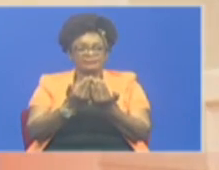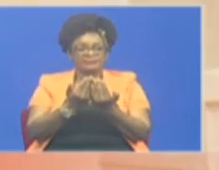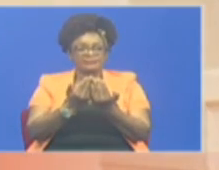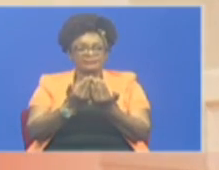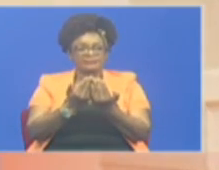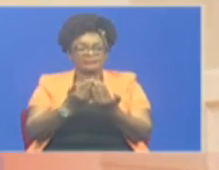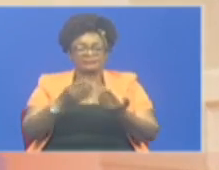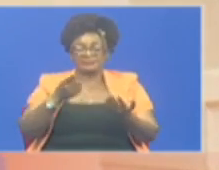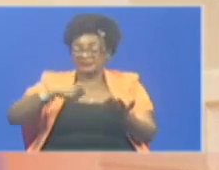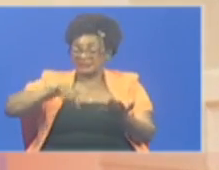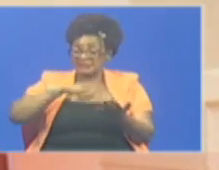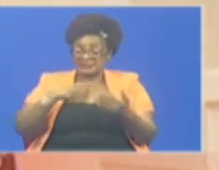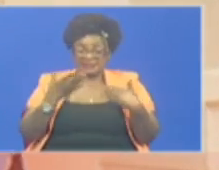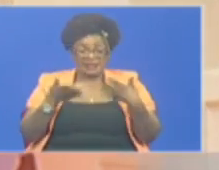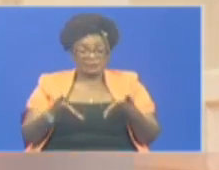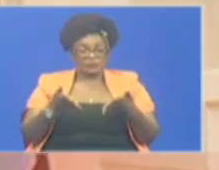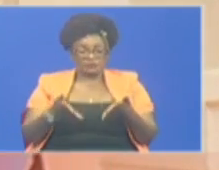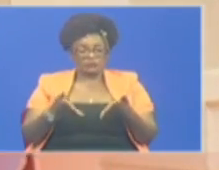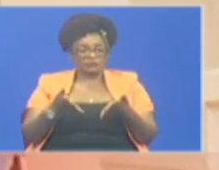Sisi hapa kwetu,